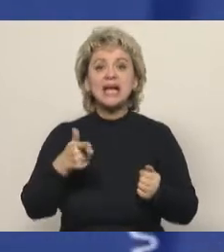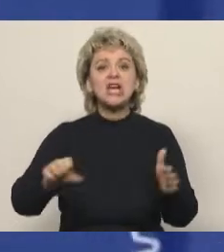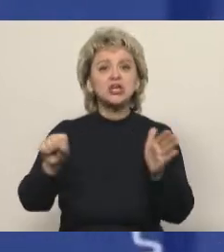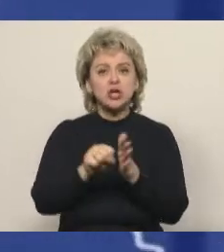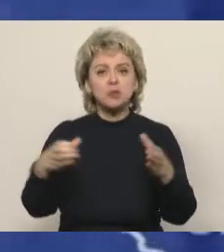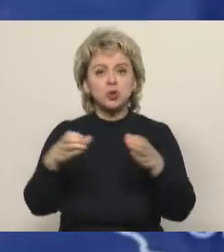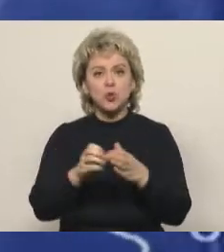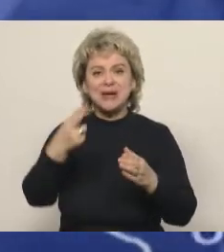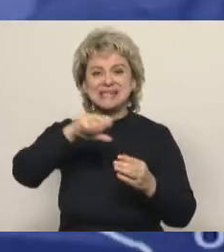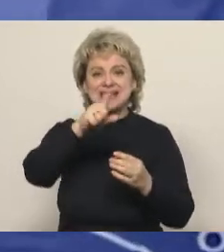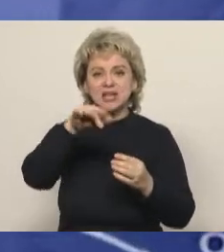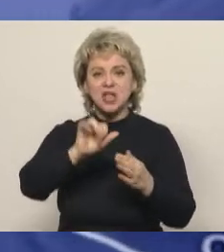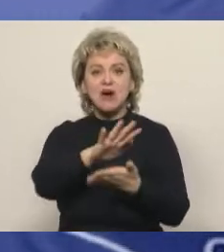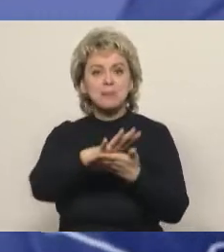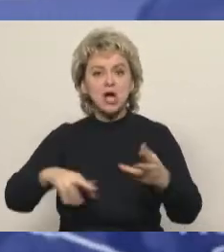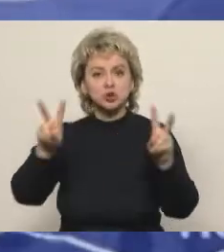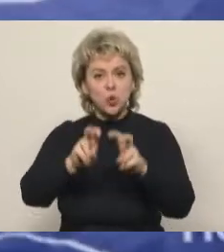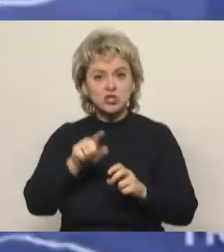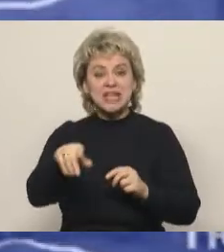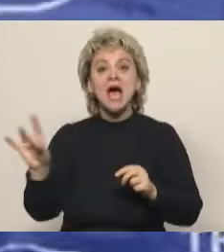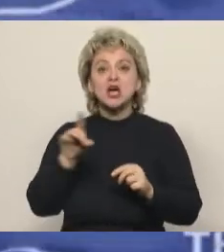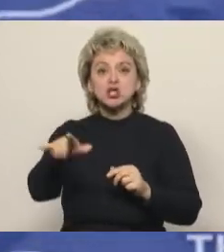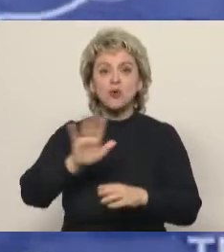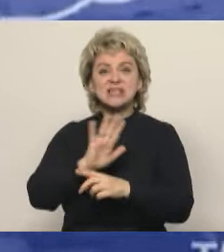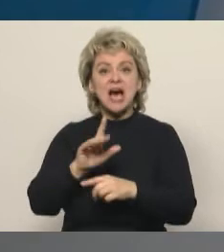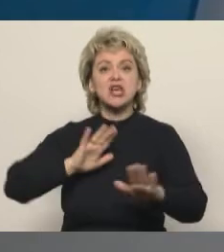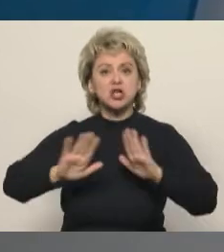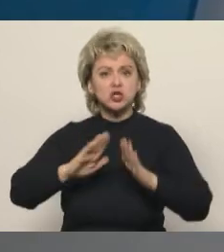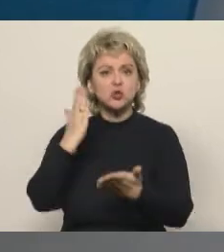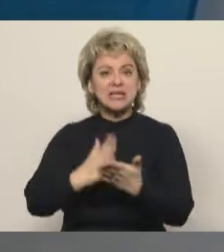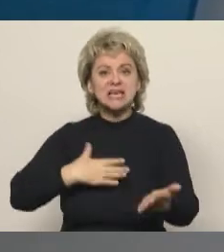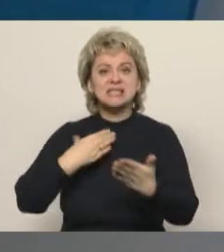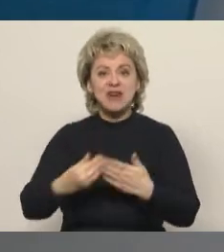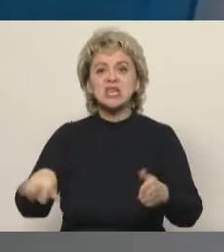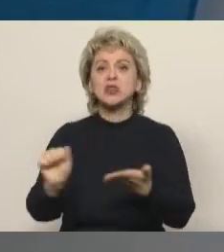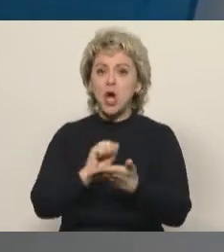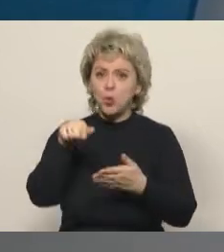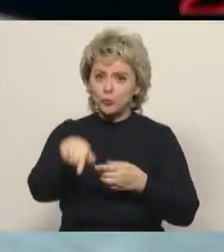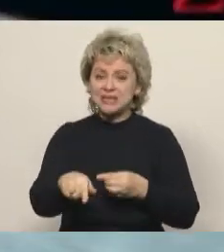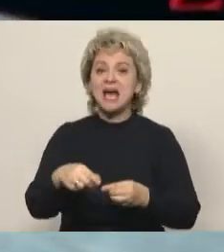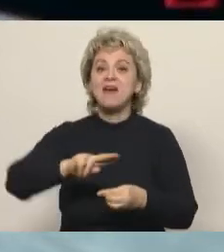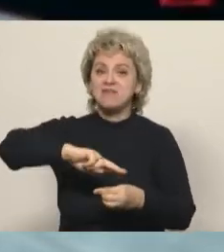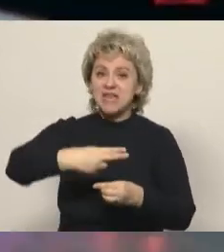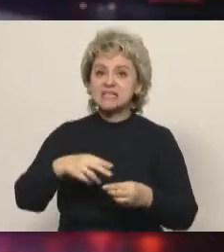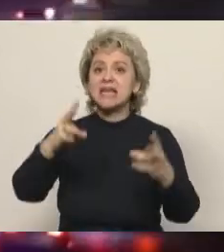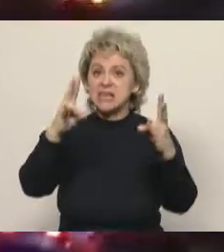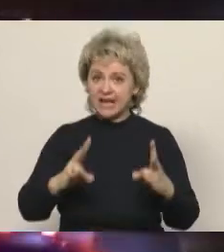Гибель группы Дятлова продолжат расследовать, а у ростовского режиссера уже есть своя документальная версия